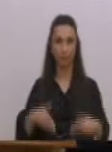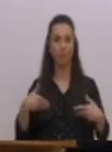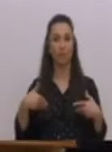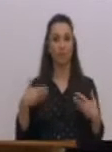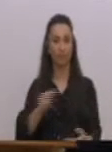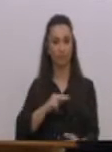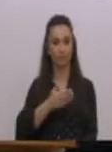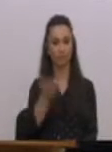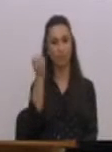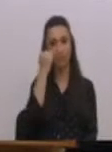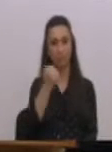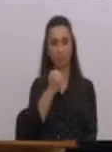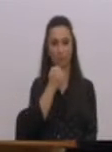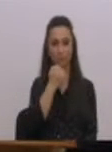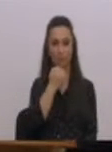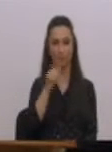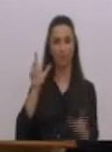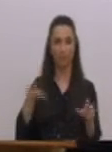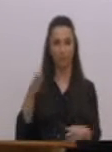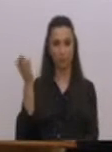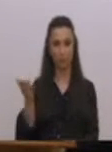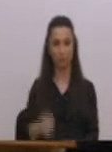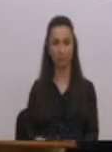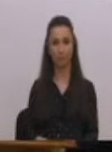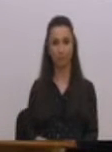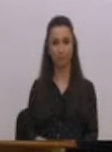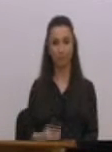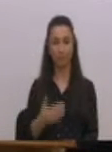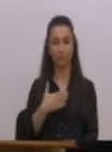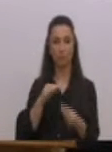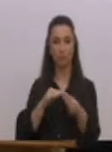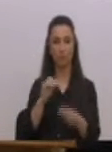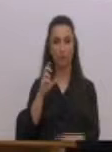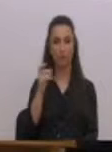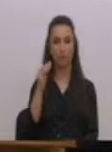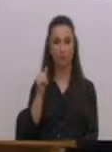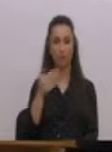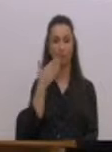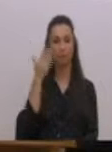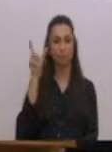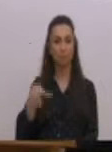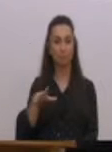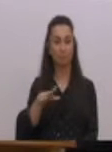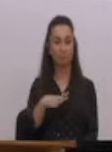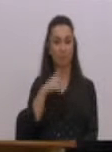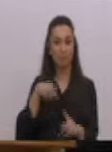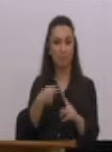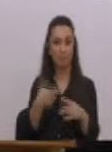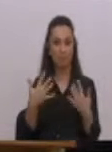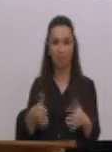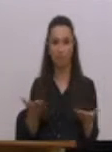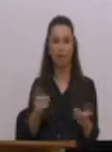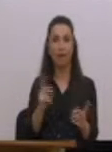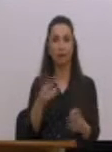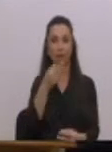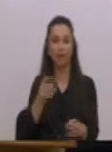მოგესალმებით, კოლეგებო. მადლობა სიტყვის პატრონ თავმჯდომარეო. ჩემი მეგობარს იაგო ხუჩას ისეთი გამოსვლა ჰქონდა, მას მერე რა